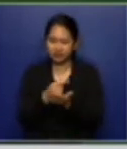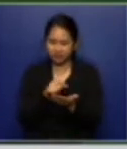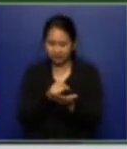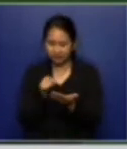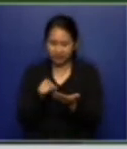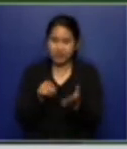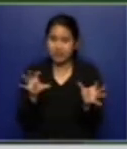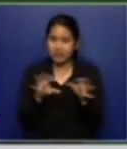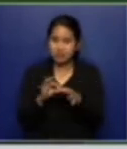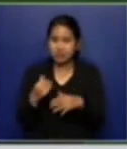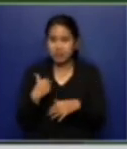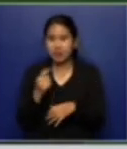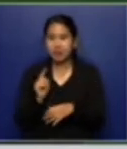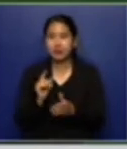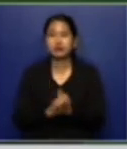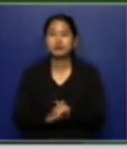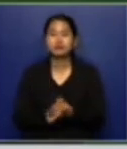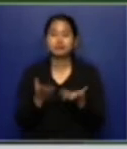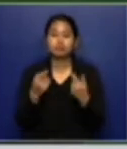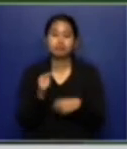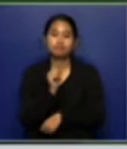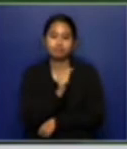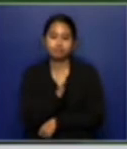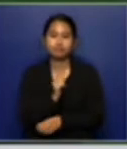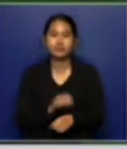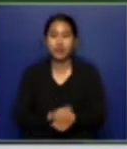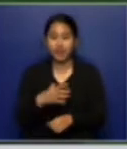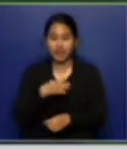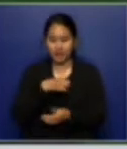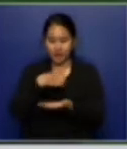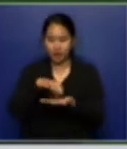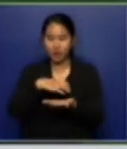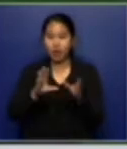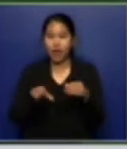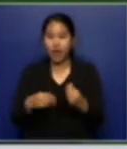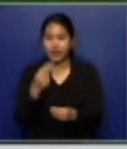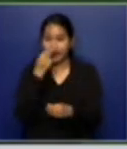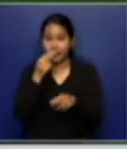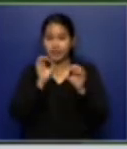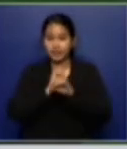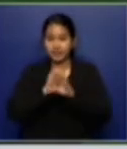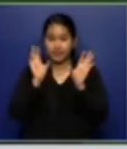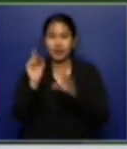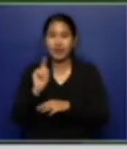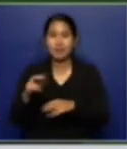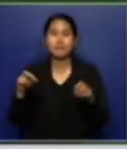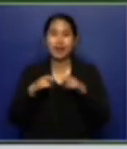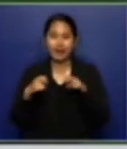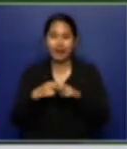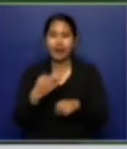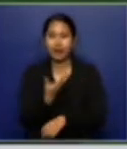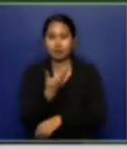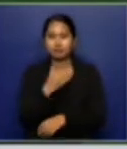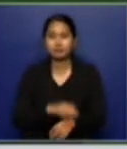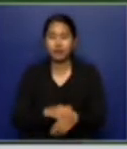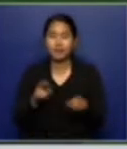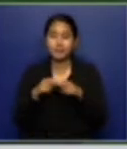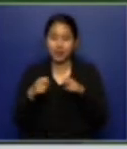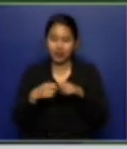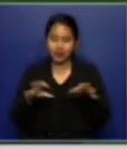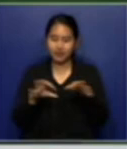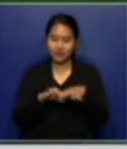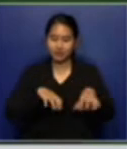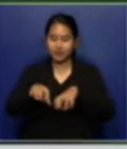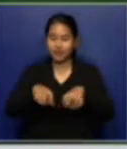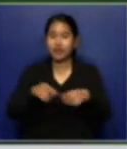การอีกต่อไปประเด็นอย่างนี้ล่ะค่ะที่ดิฉันต้องการชี้ให้เห็นว่ามันเป็นปัญหาที่ทำให้การบริหารงบประ